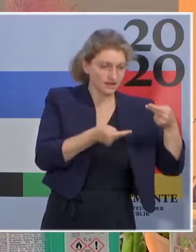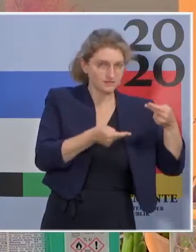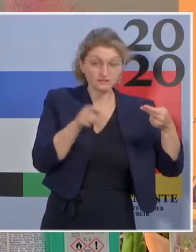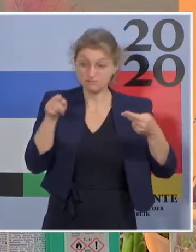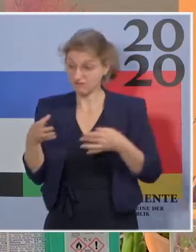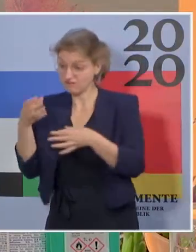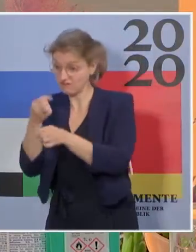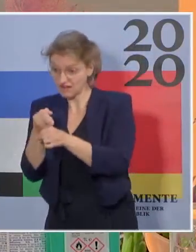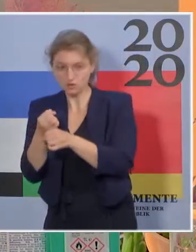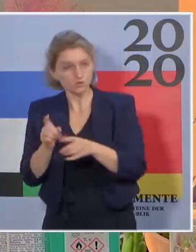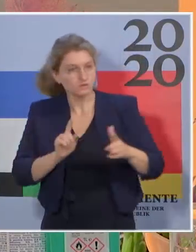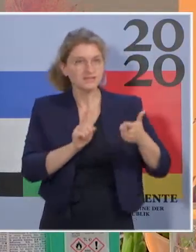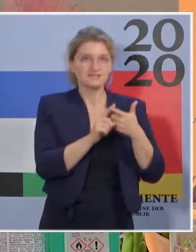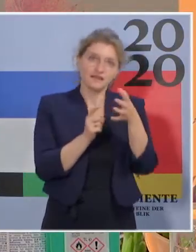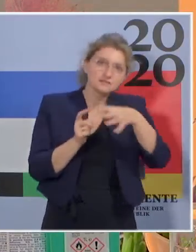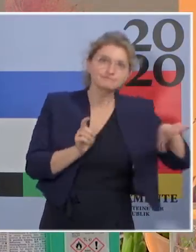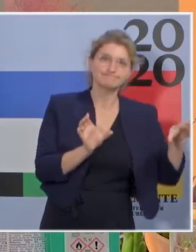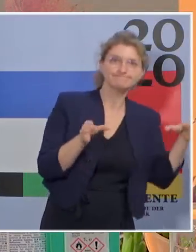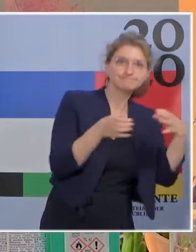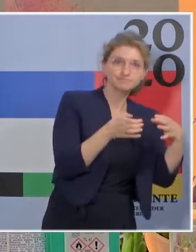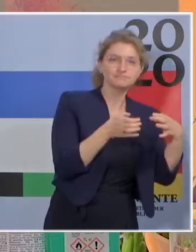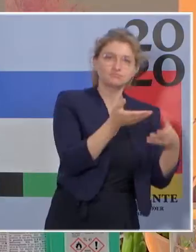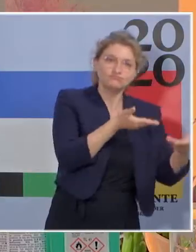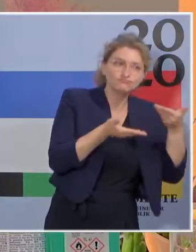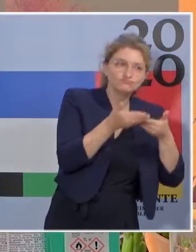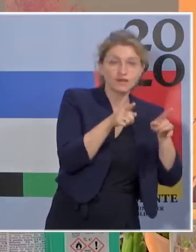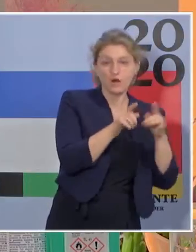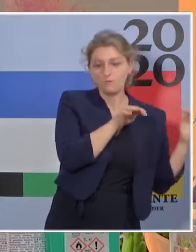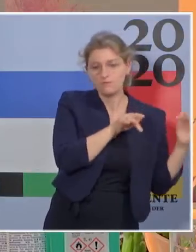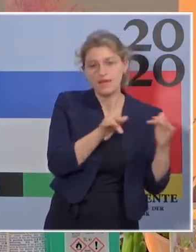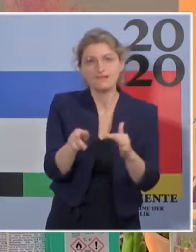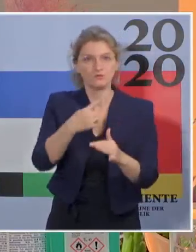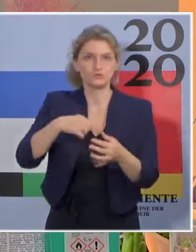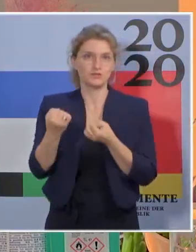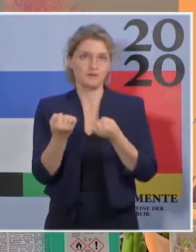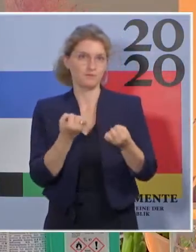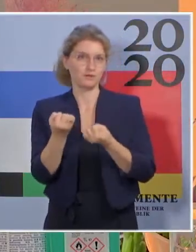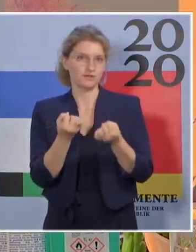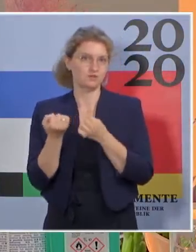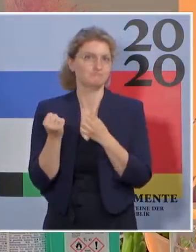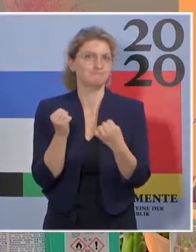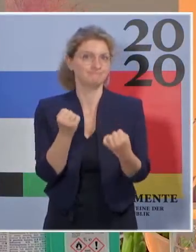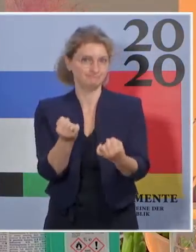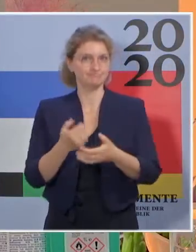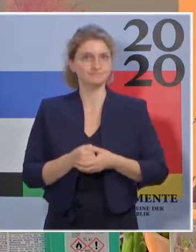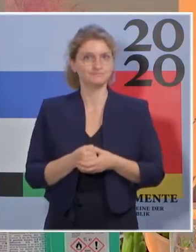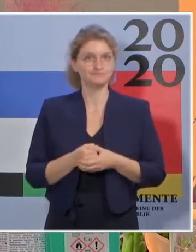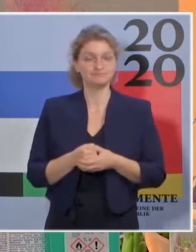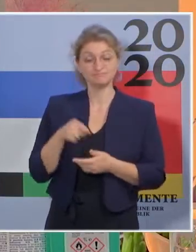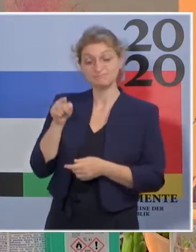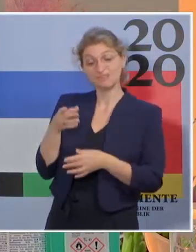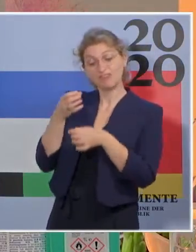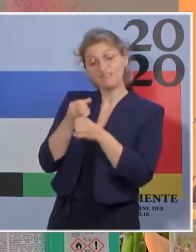das Einfluss auf unser politisches Geschehen im Bundesstaat ausübt. Unsere 100-Jährige ist offensichtlich nicht